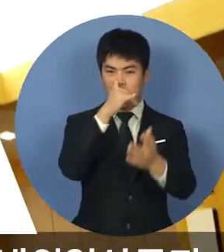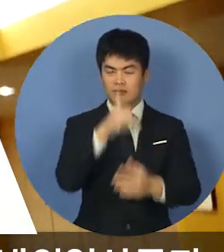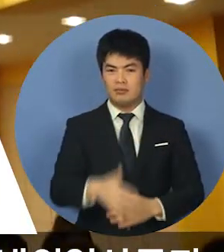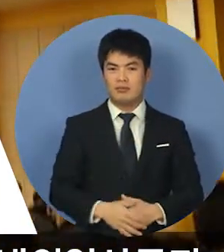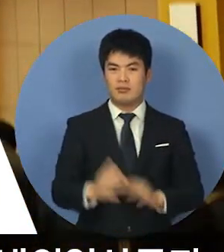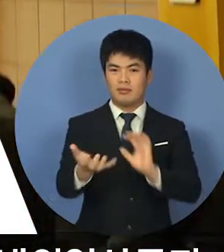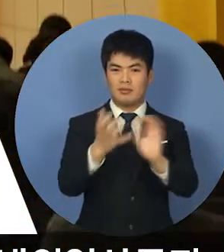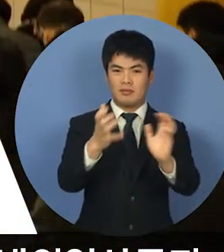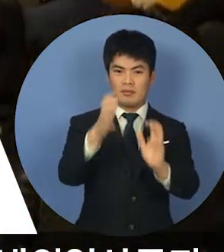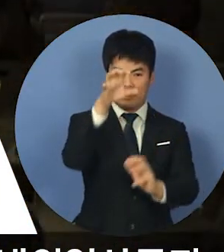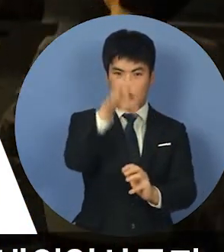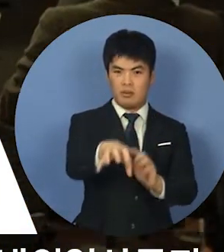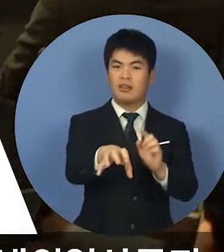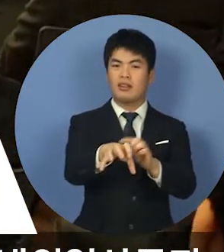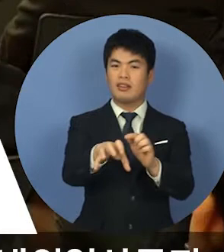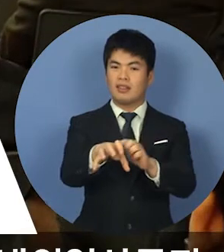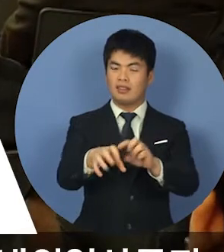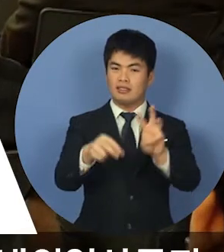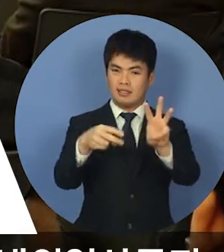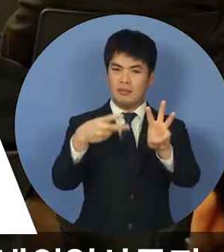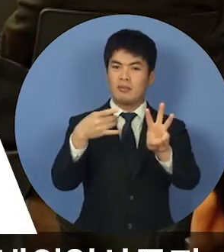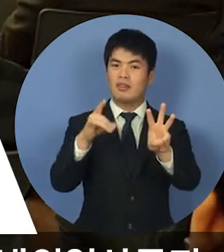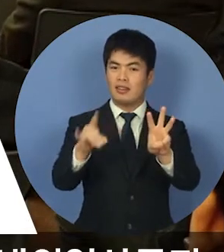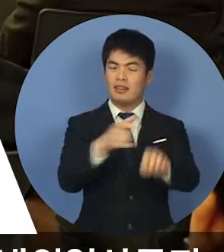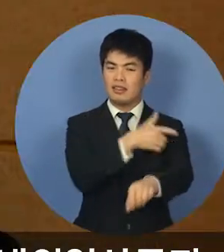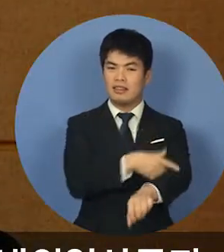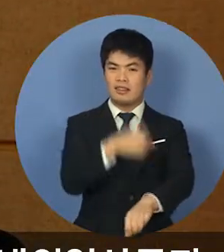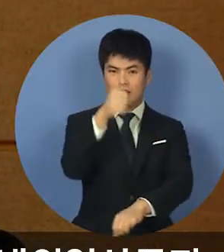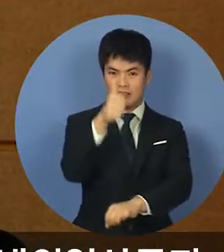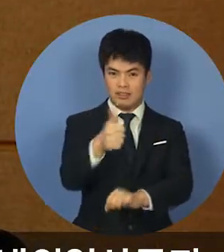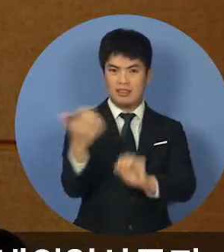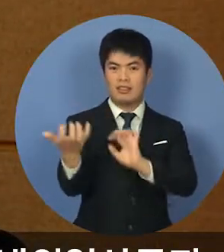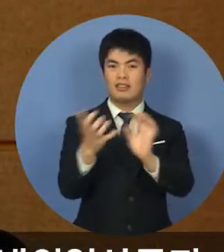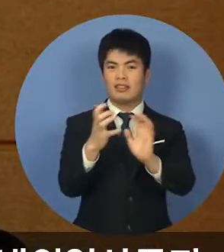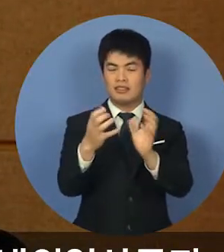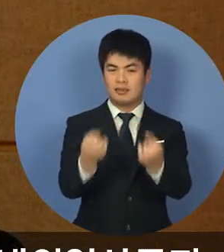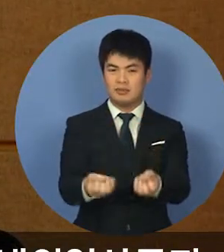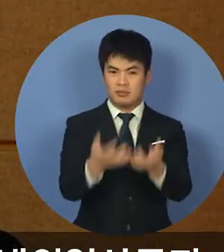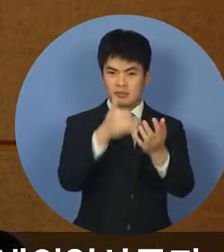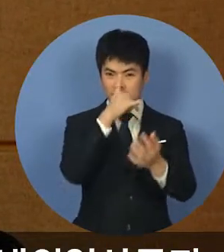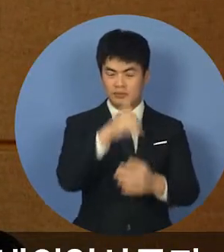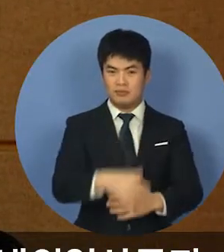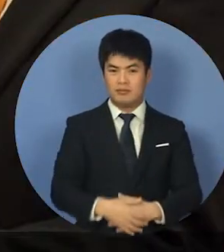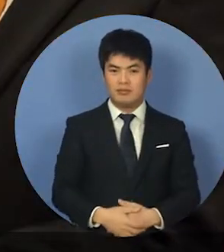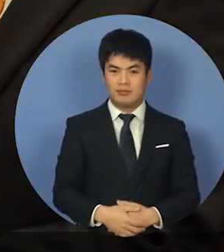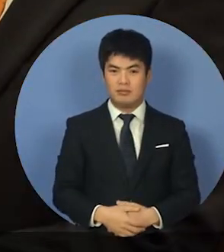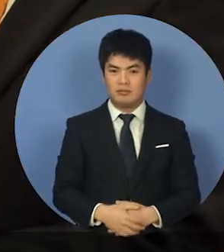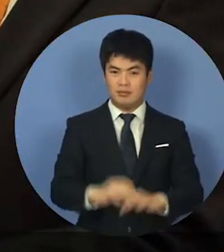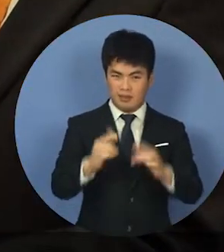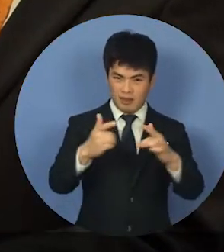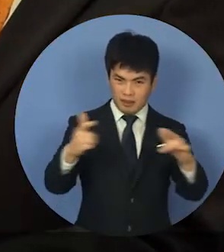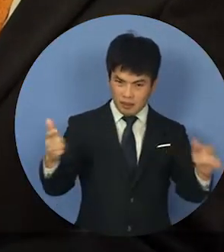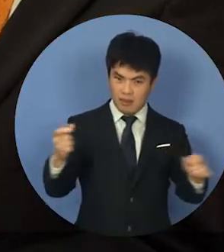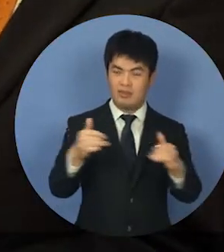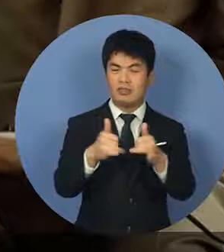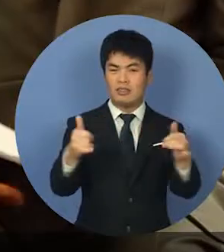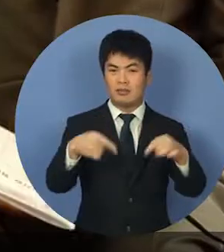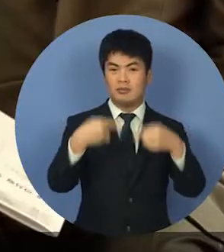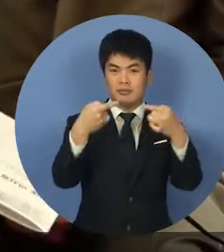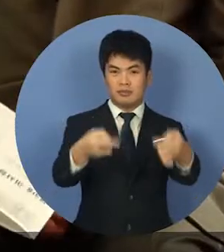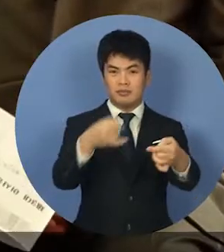시설관리공단 대회의실에서 열린 제3대 이사장 취임식에는 각계각층 내외 인사들과 임직원들이 참석한